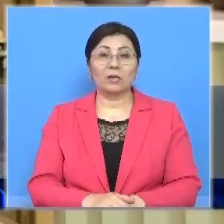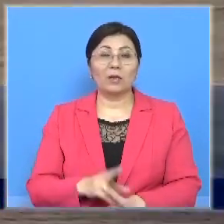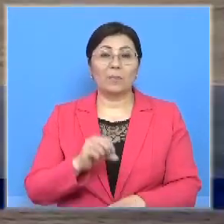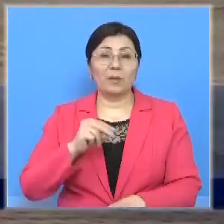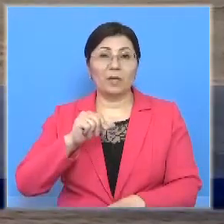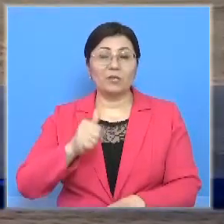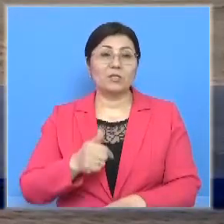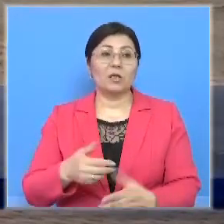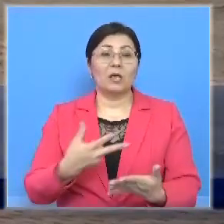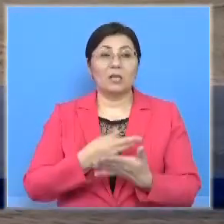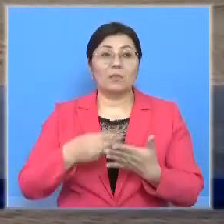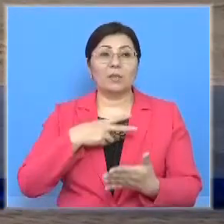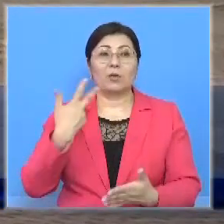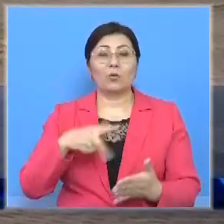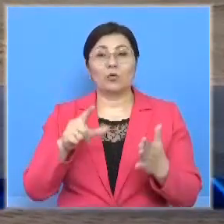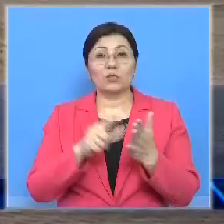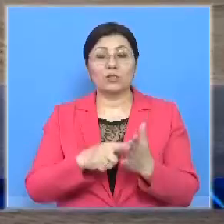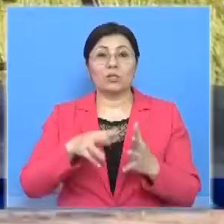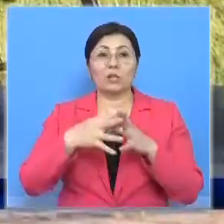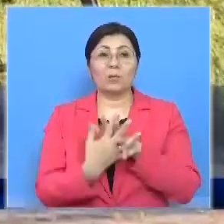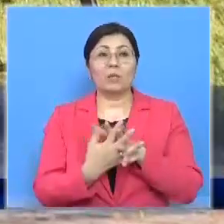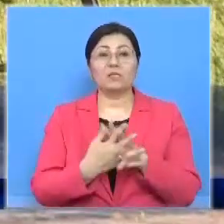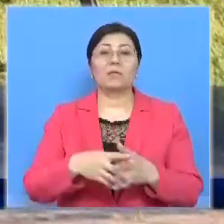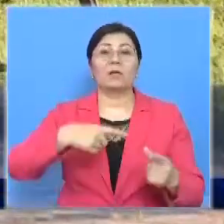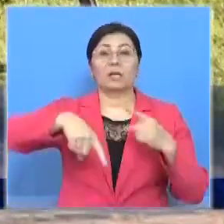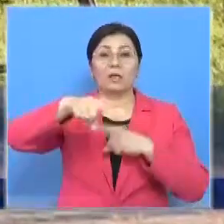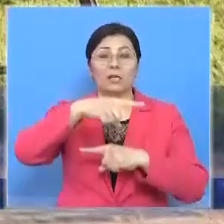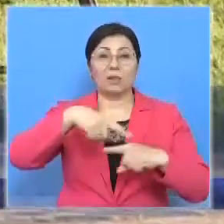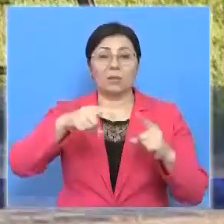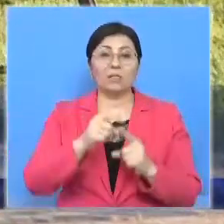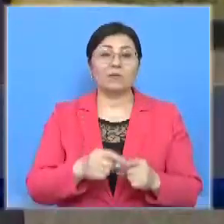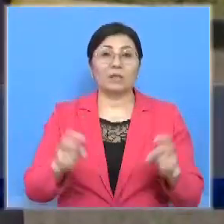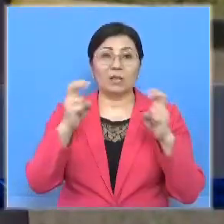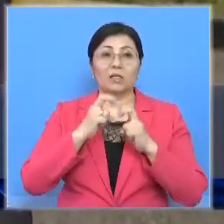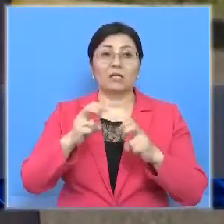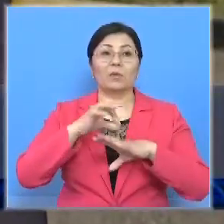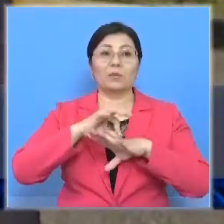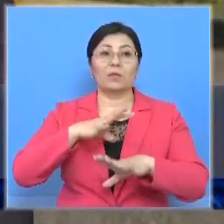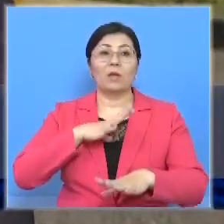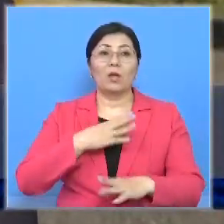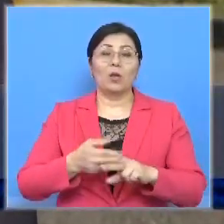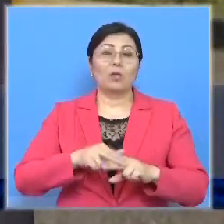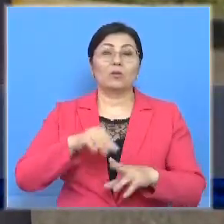біздер. Аудандағы 37 елді мекенге кәсіпкерлік саласы бойынша скрининг жүргізілді. Соның ішінде